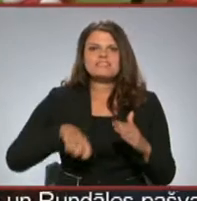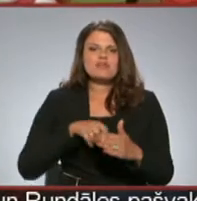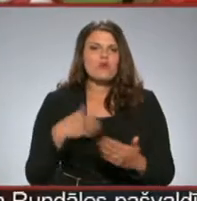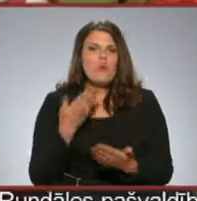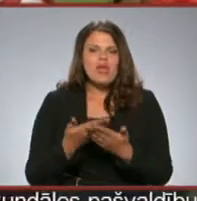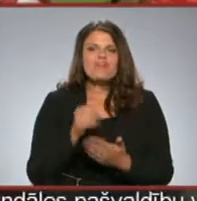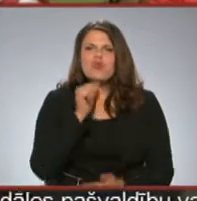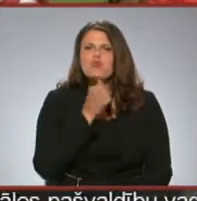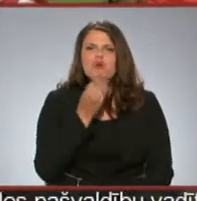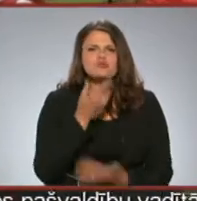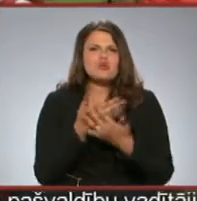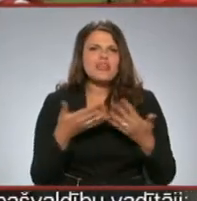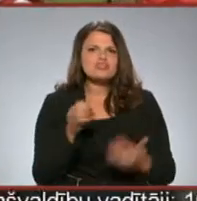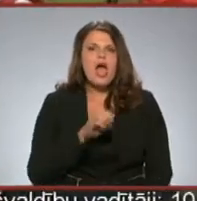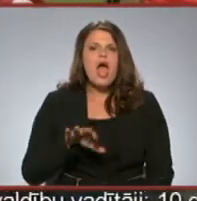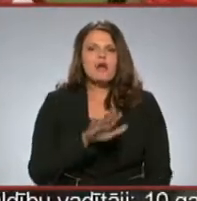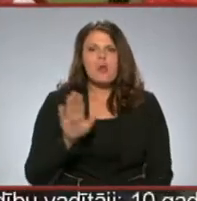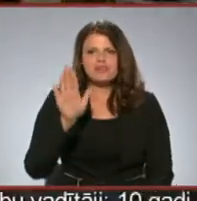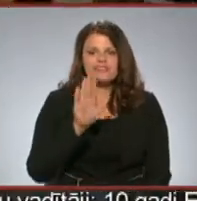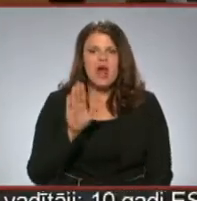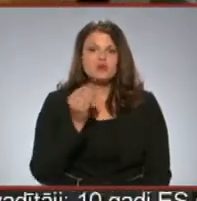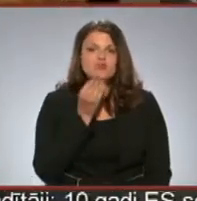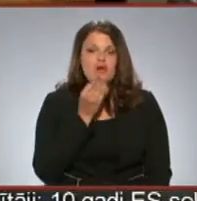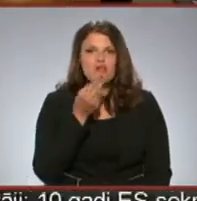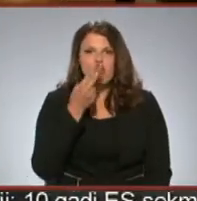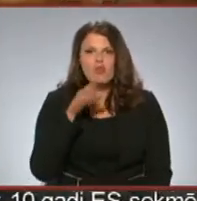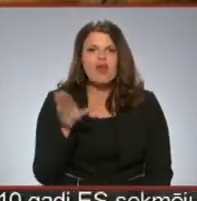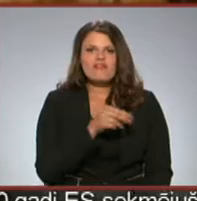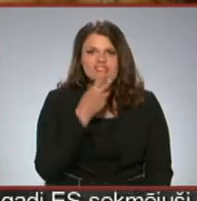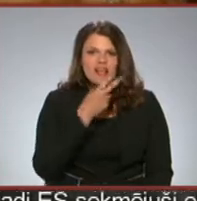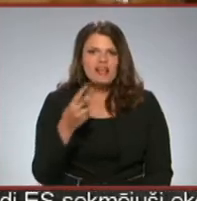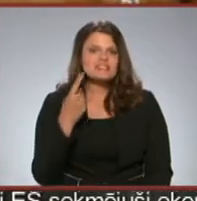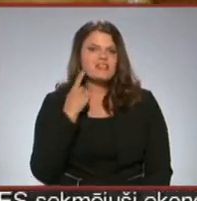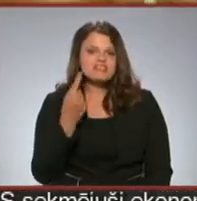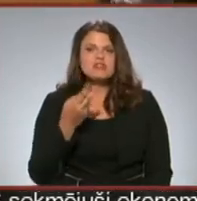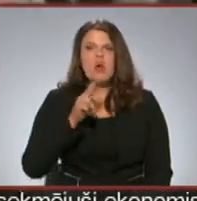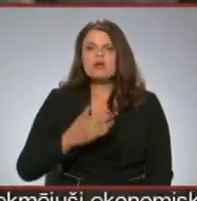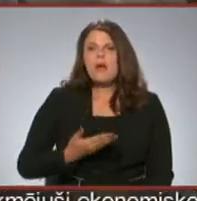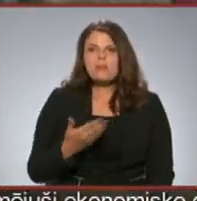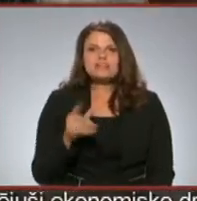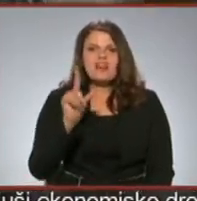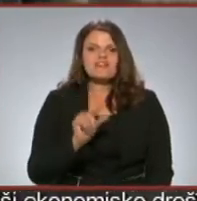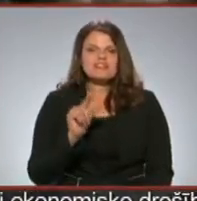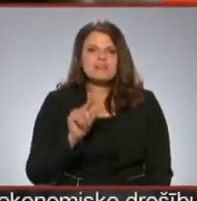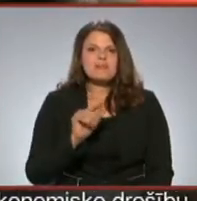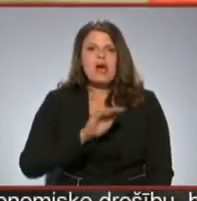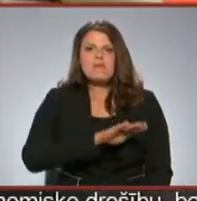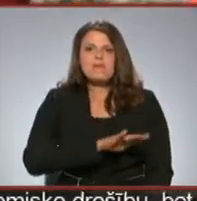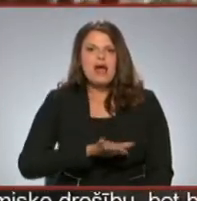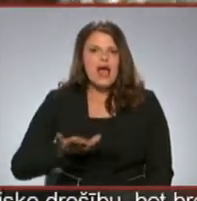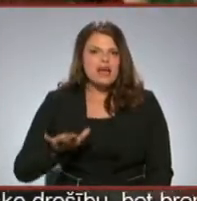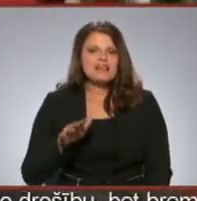piedāvāja nogaršot dažādas Eiropas valsts ēdienus. No visa redzētā, dzirdētā un piedzīvotā vismazākajiem